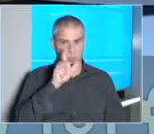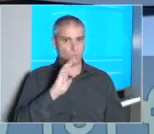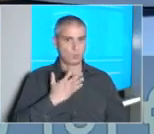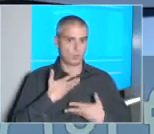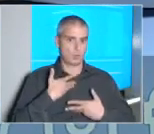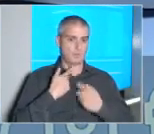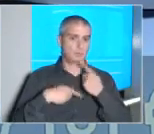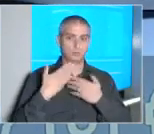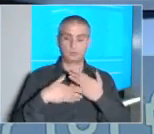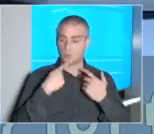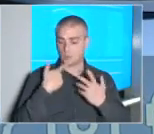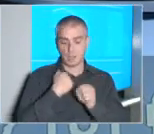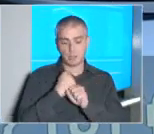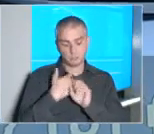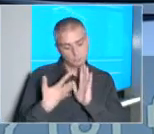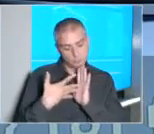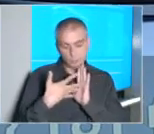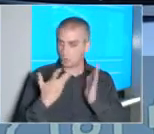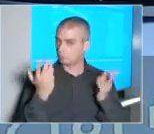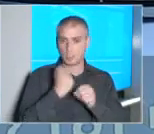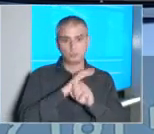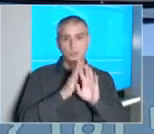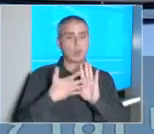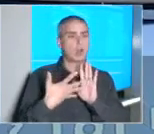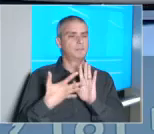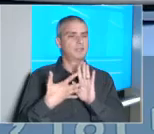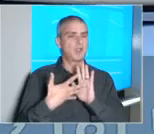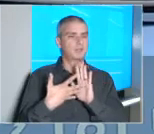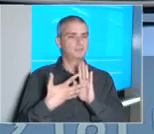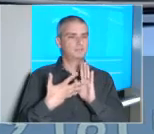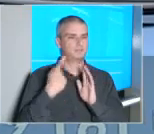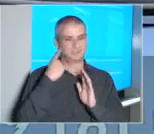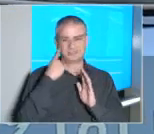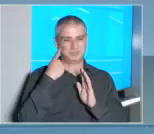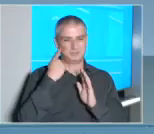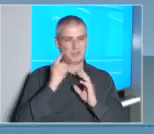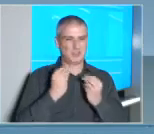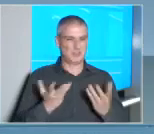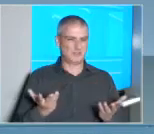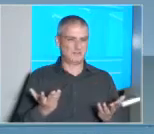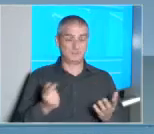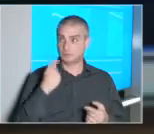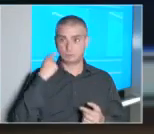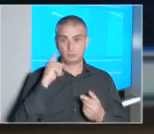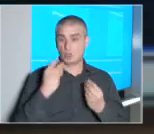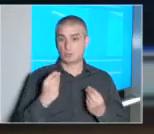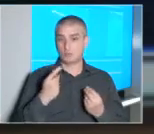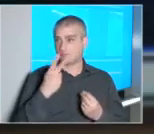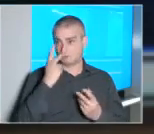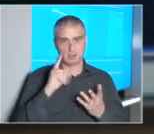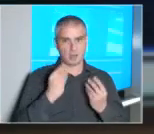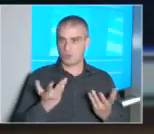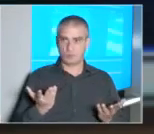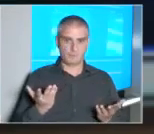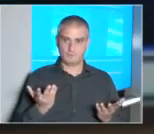מקובלת בשנים האחרונות, אומרת, עשינו את כל הבדיקות, הם עשו את כל הבדיקות. האמת שזה נשמע לא טוב. נכון, זה נשמע לא טוב, וזה גם נראה לא